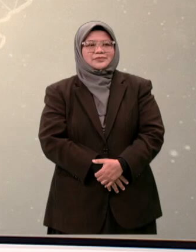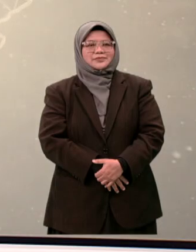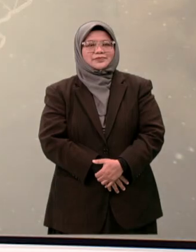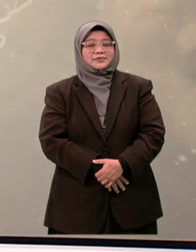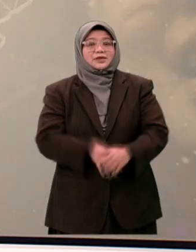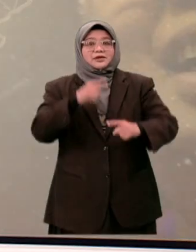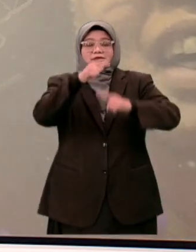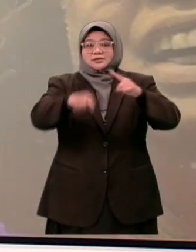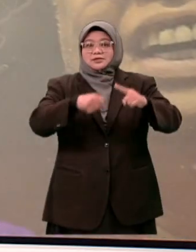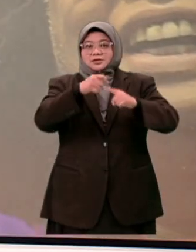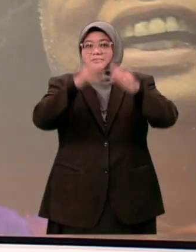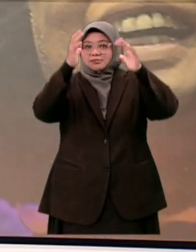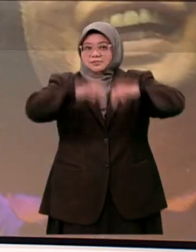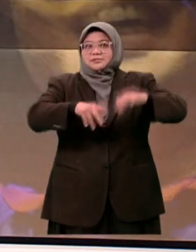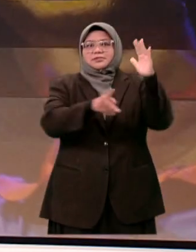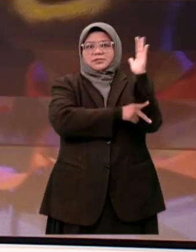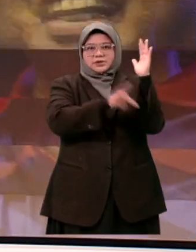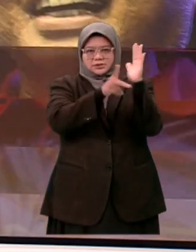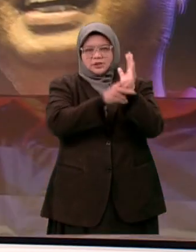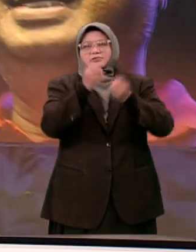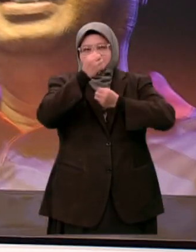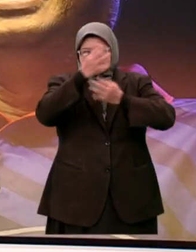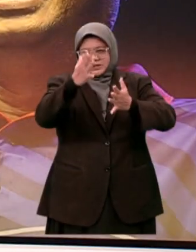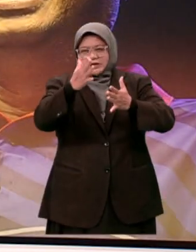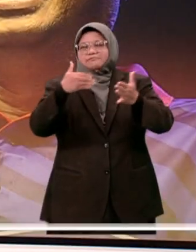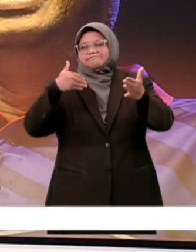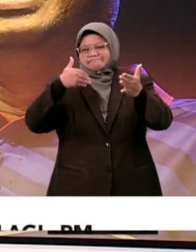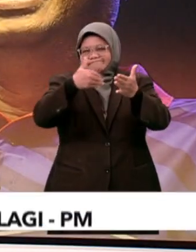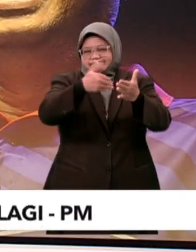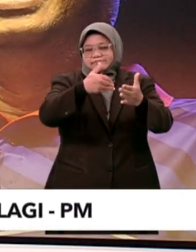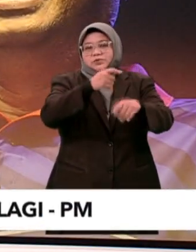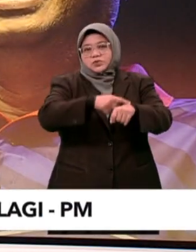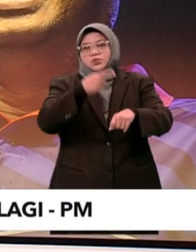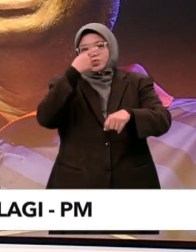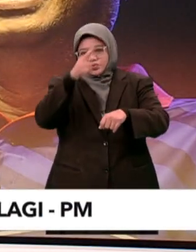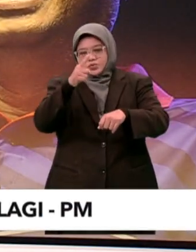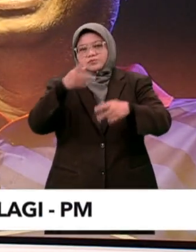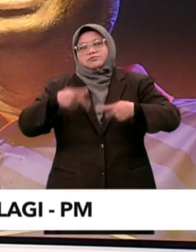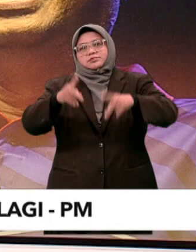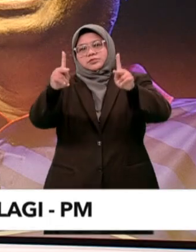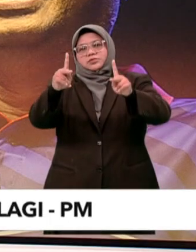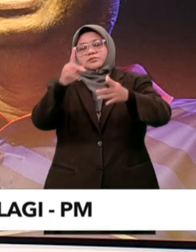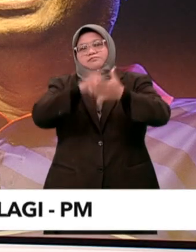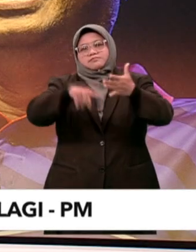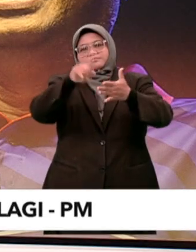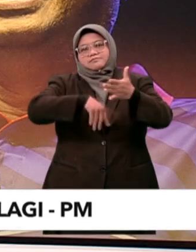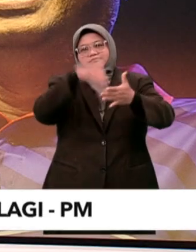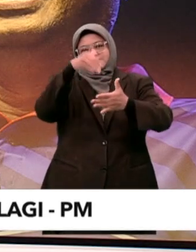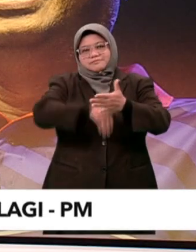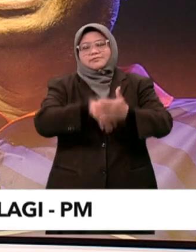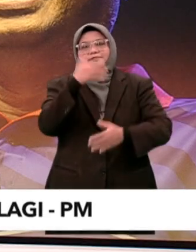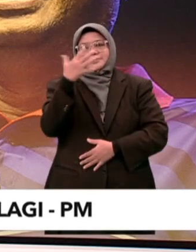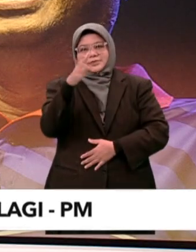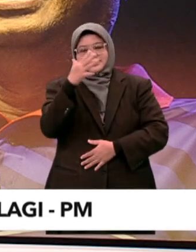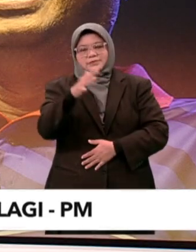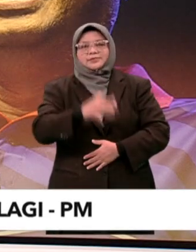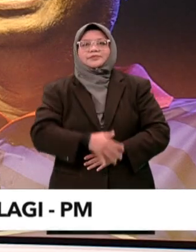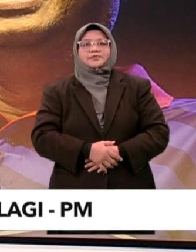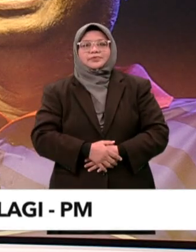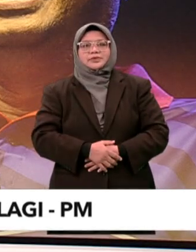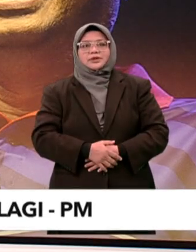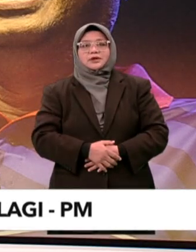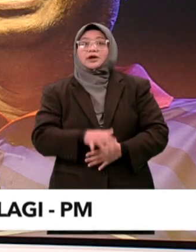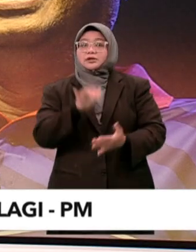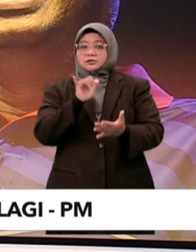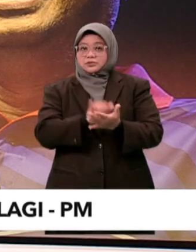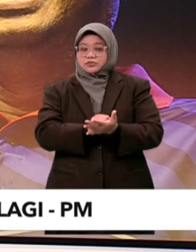tarif pembubaran parlemen akan diumumkan tidak lama lagi bagi memberikan lahan kepada peliharaan umum ke-15 VR 15 itu